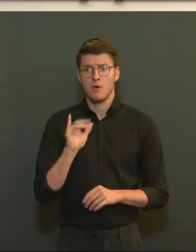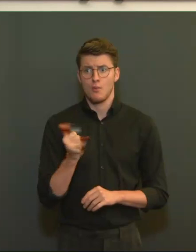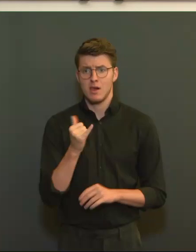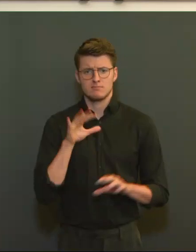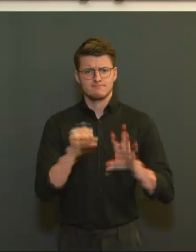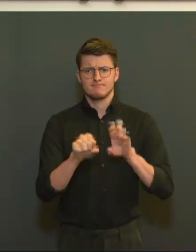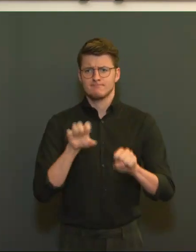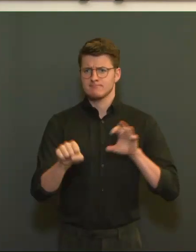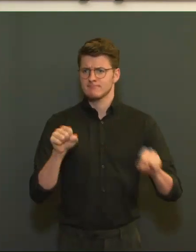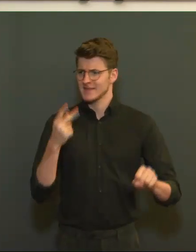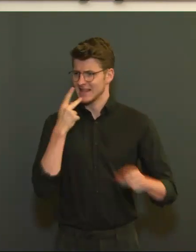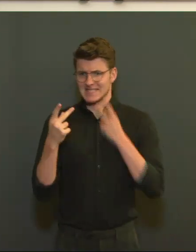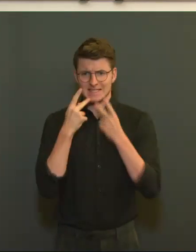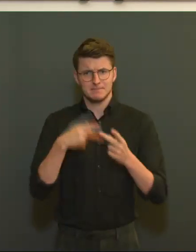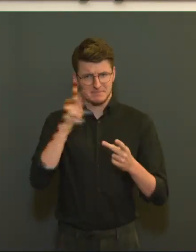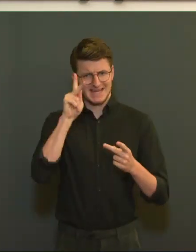identificeren.